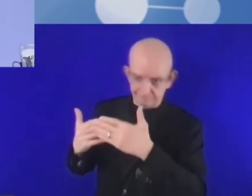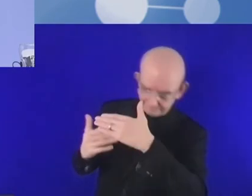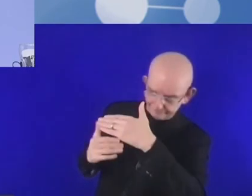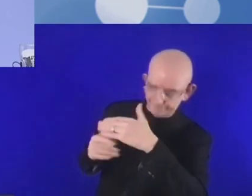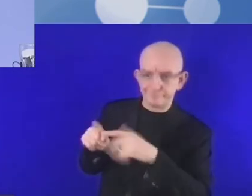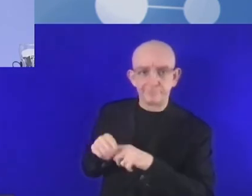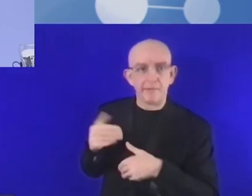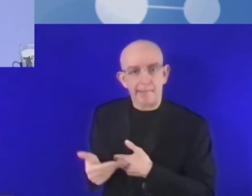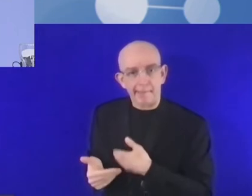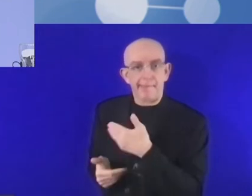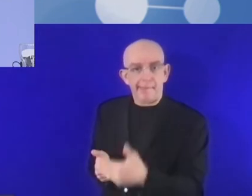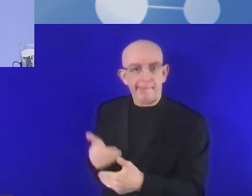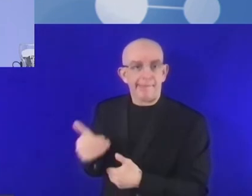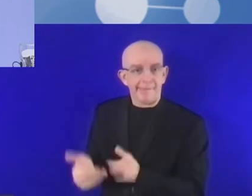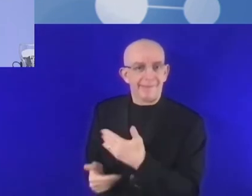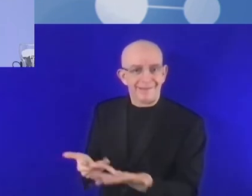些